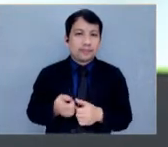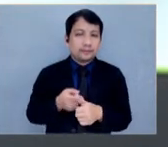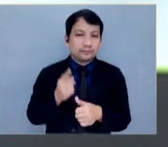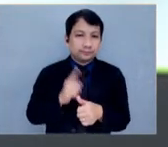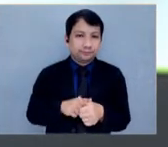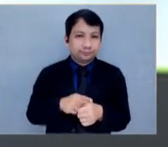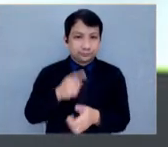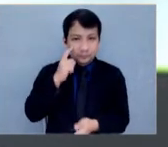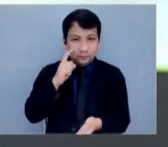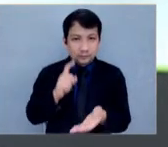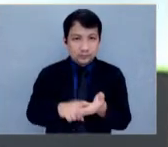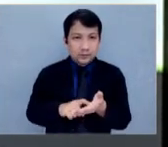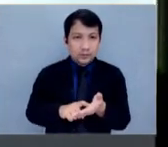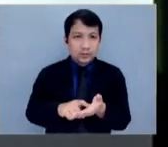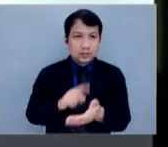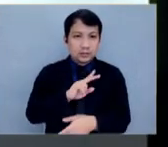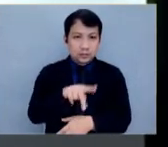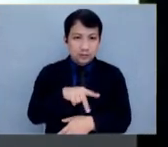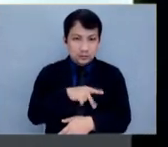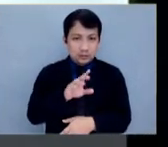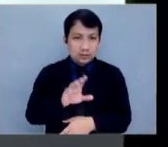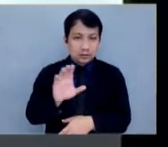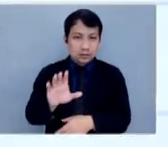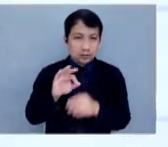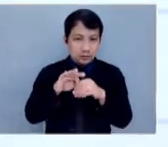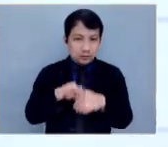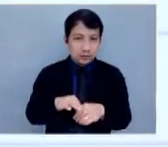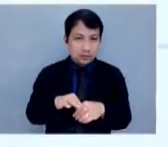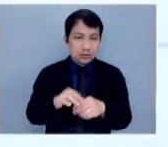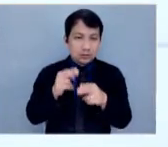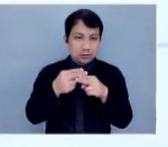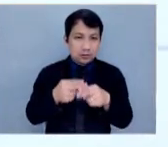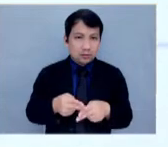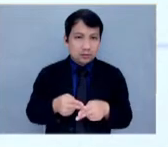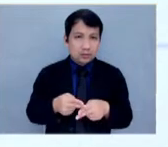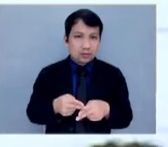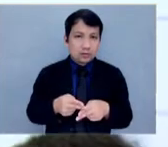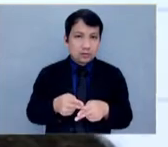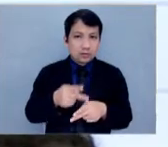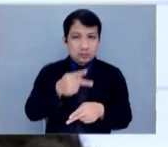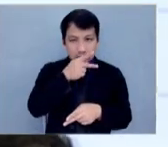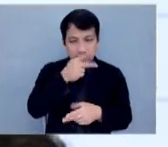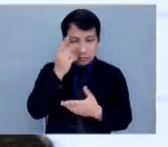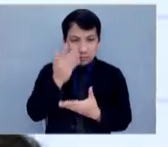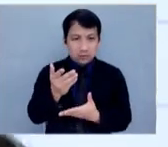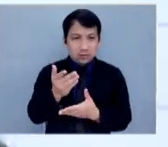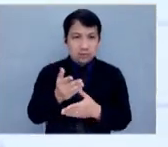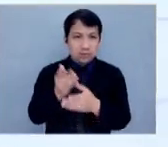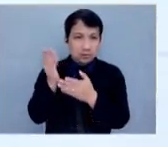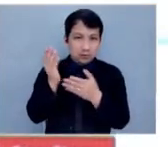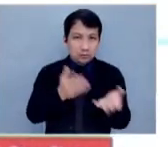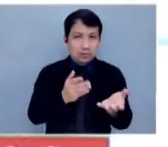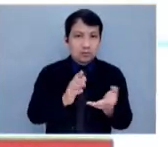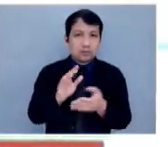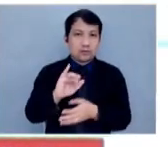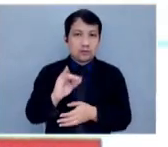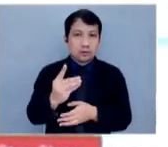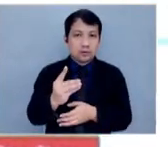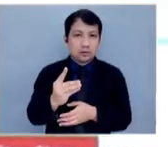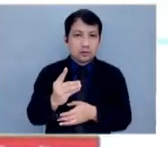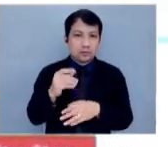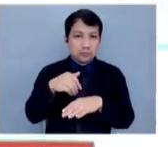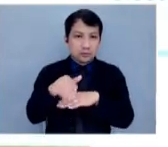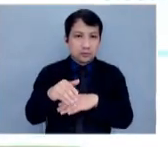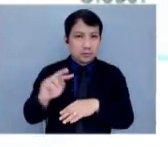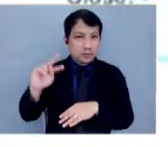lang ang personal na detalye ng botante gaya ng pangalan, email at password. Ia-upload din ang kanilang ID at saka magsiselfie.